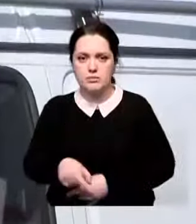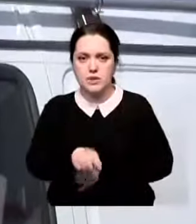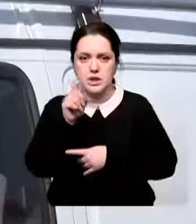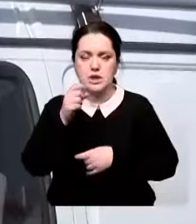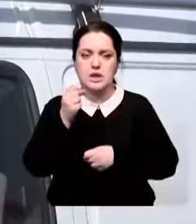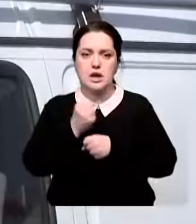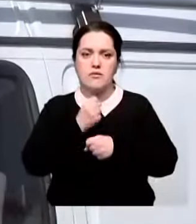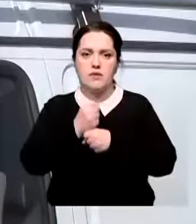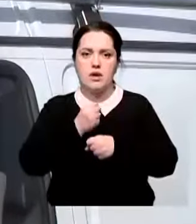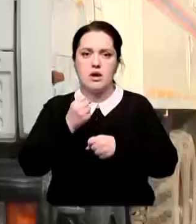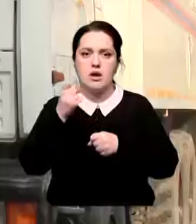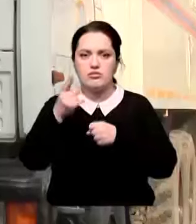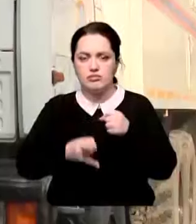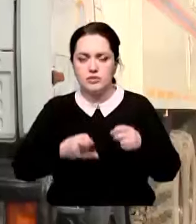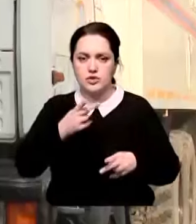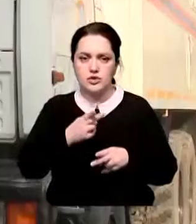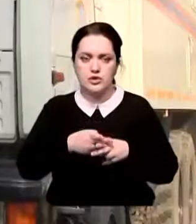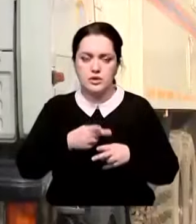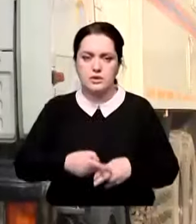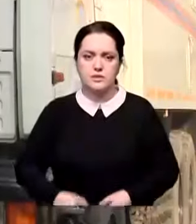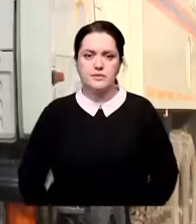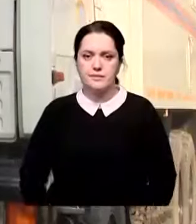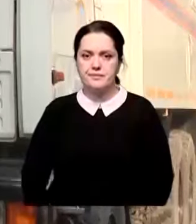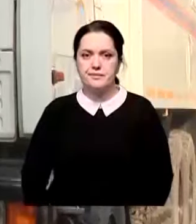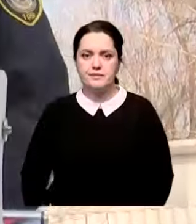бетонных плит, изготовления опор и резки железа.